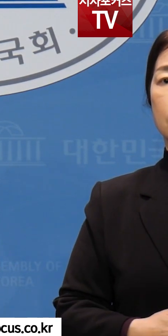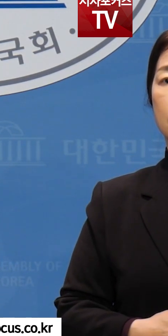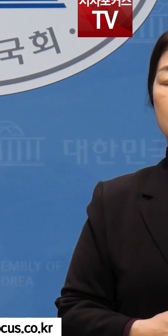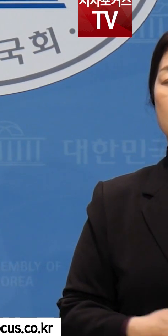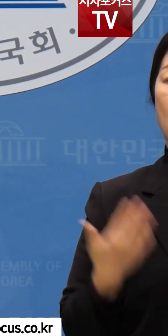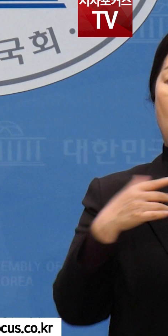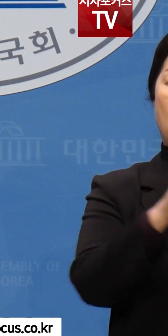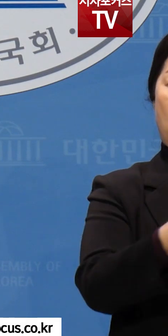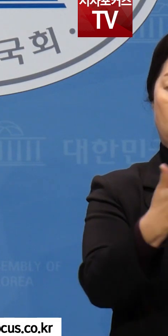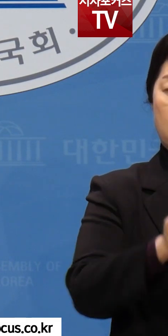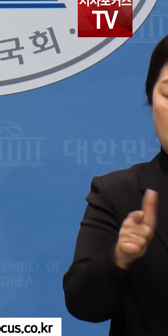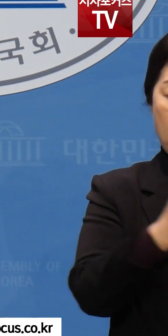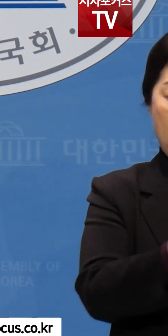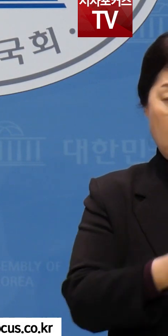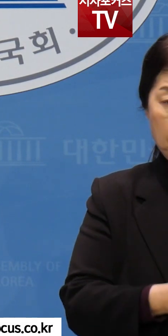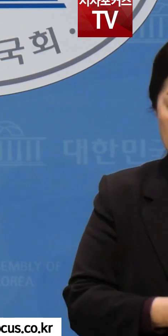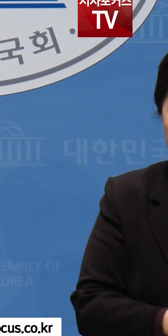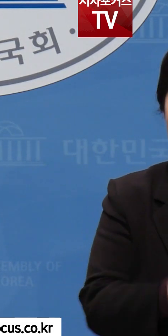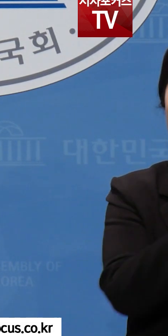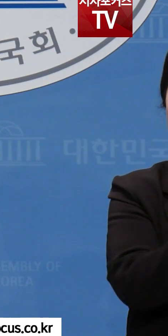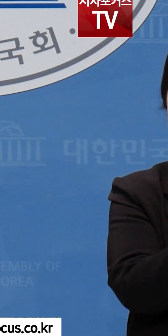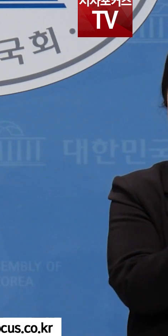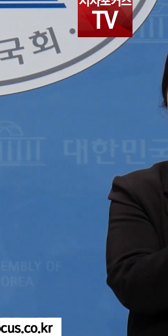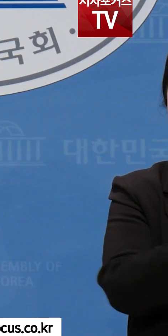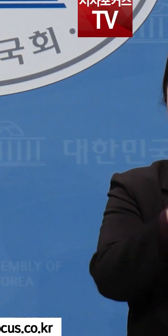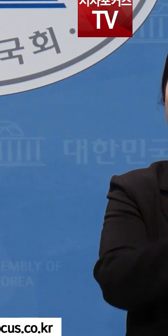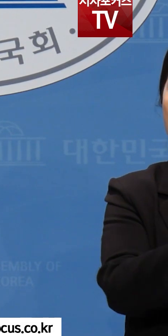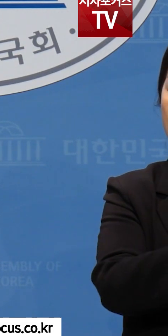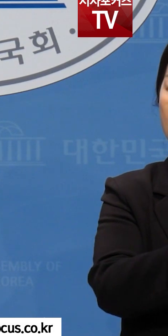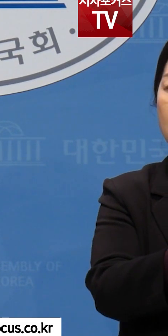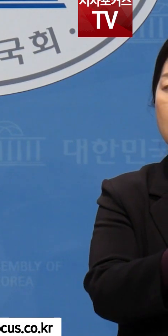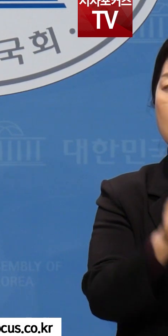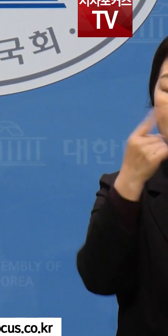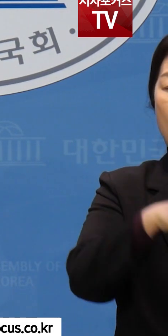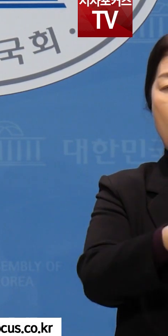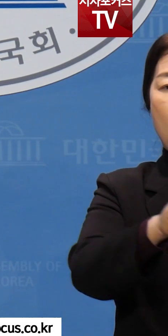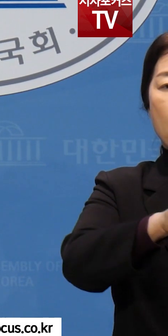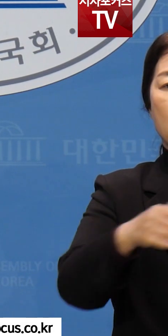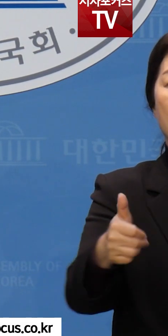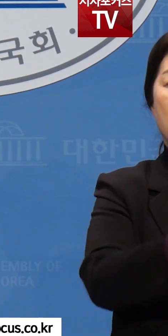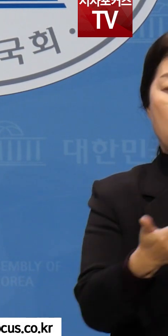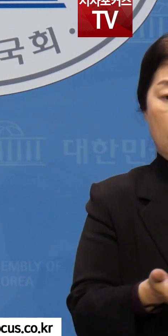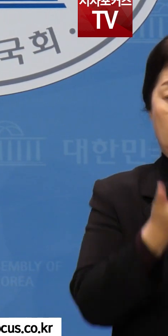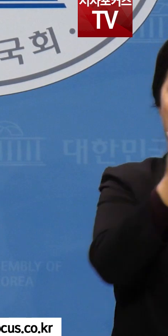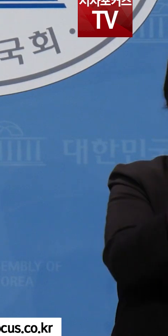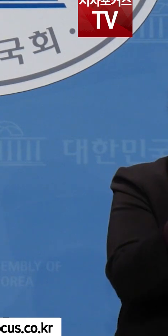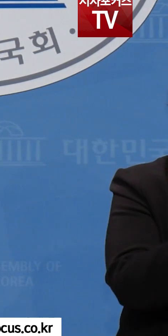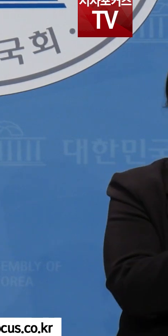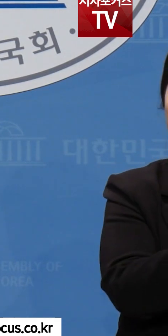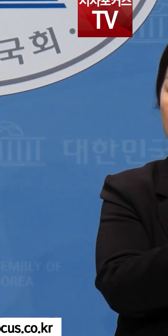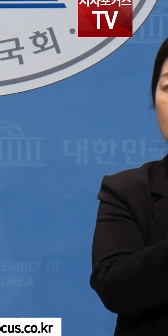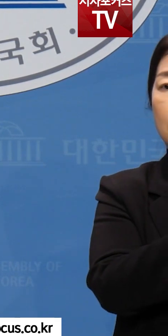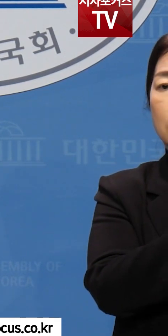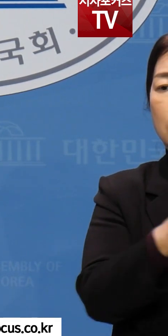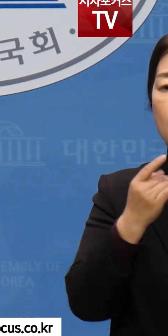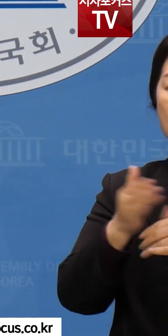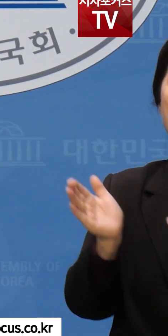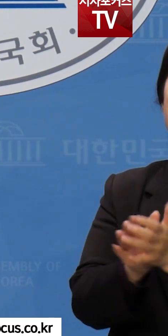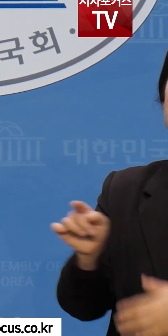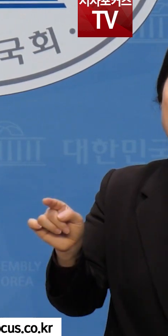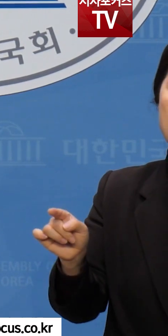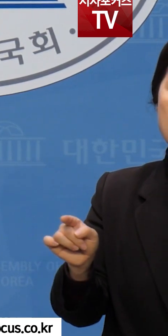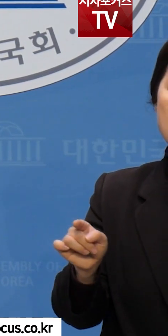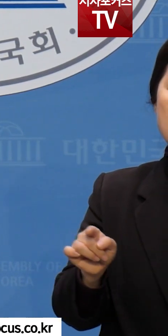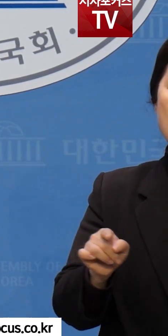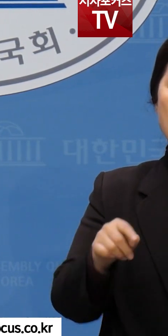지난 4월 6일 법안이 제출되고 5월에 가방위에 상정이 되었지만은 민주당은